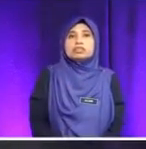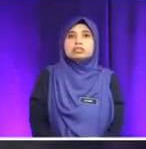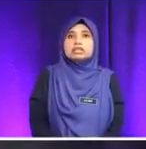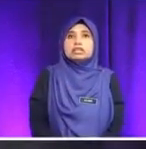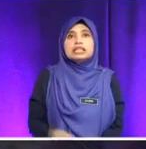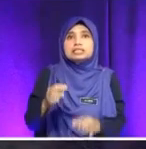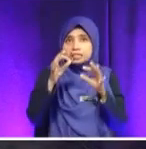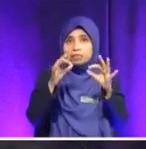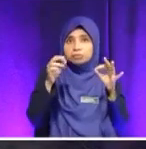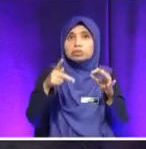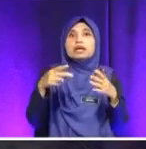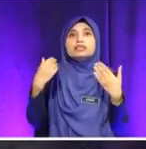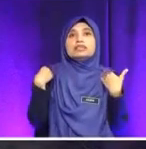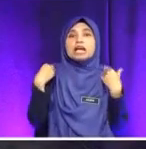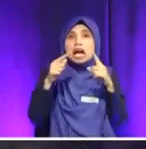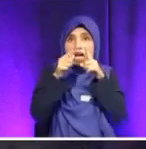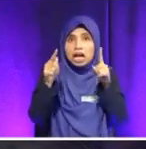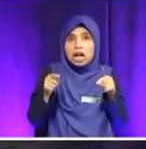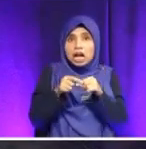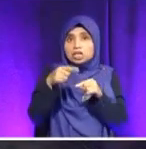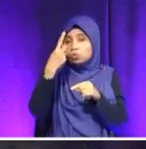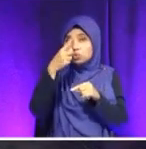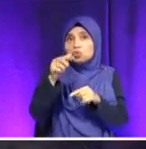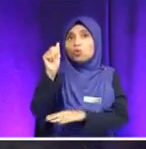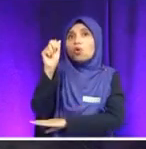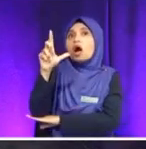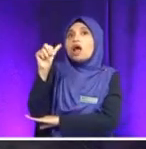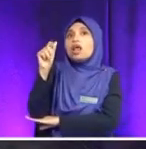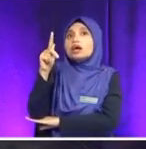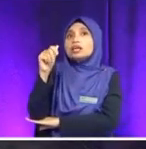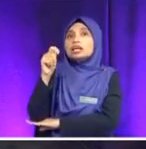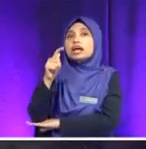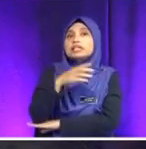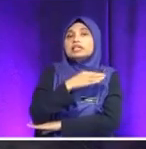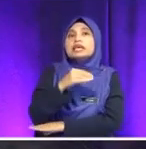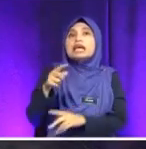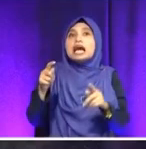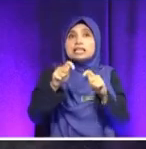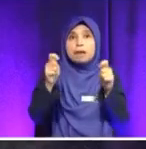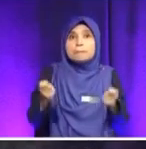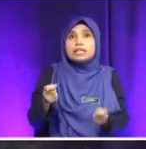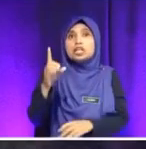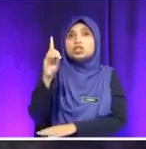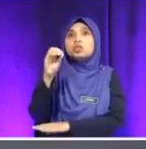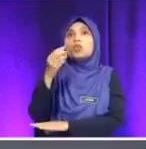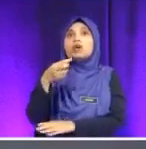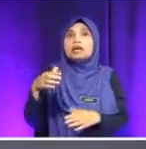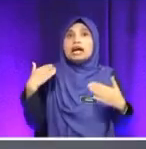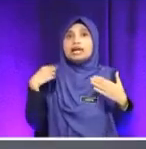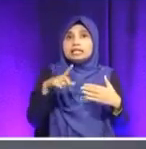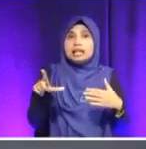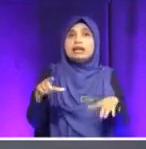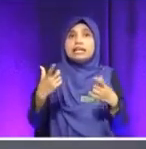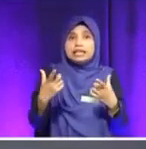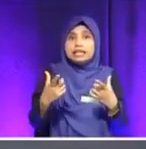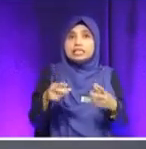Cuma beza kad untuk ala kad dengan table door sebenarnya dari segi menu dia lainlah. Okey. Yang itu kita akan belajar